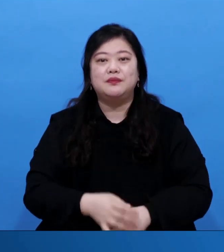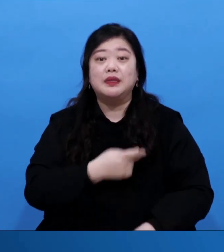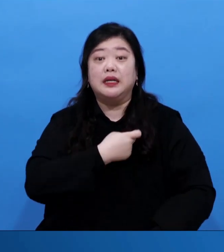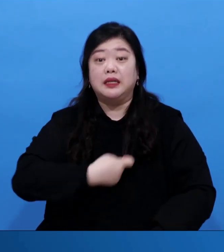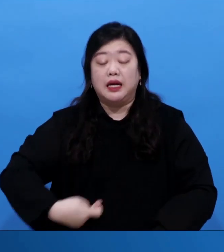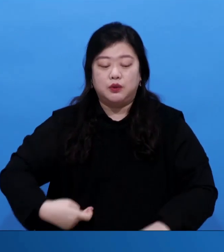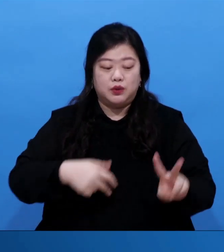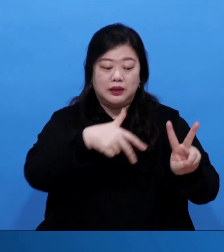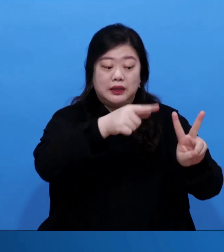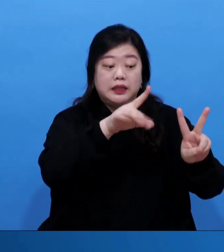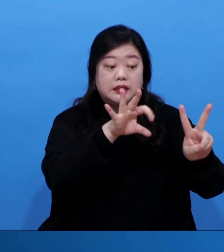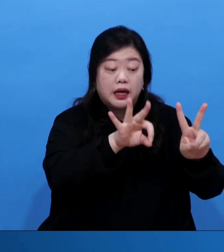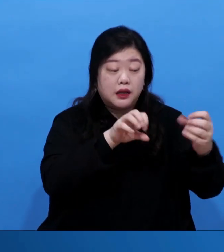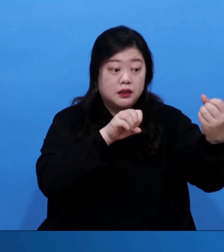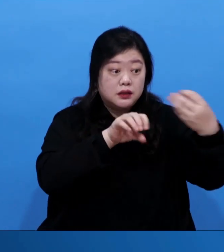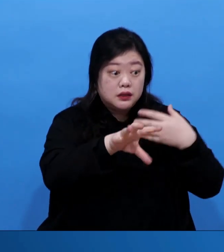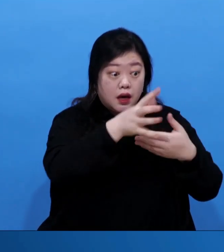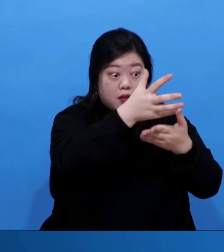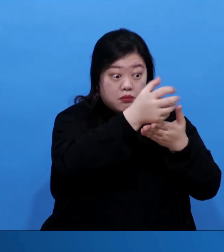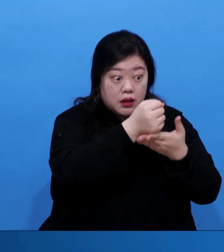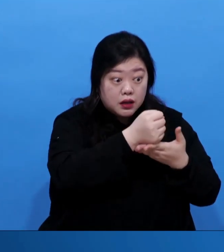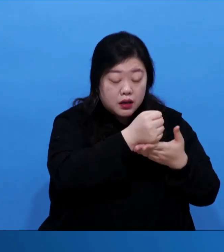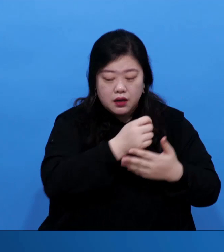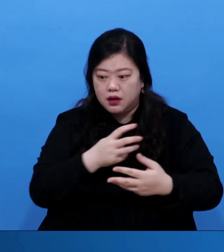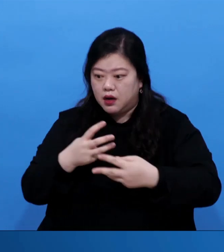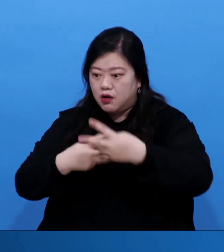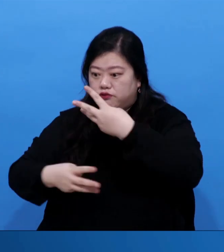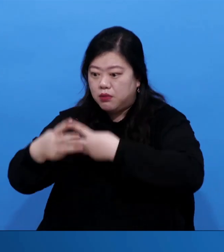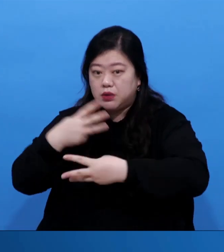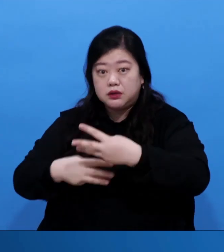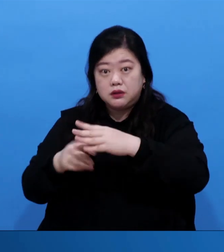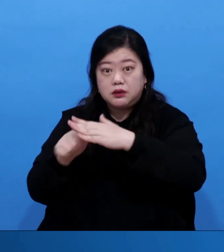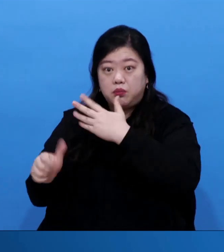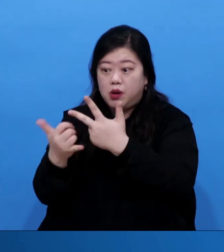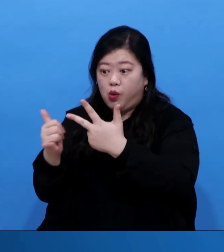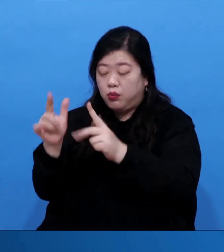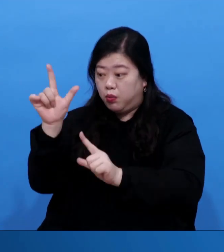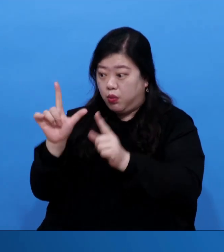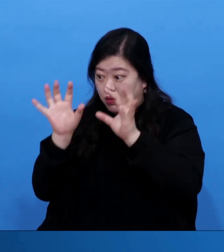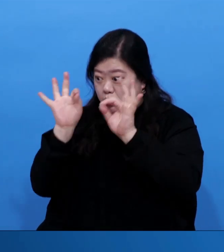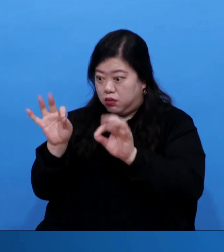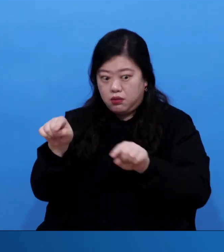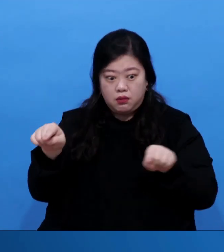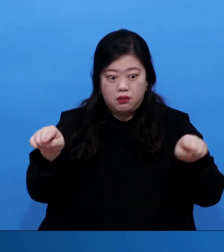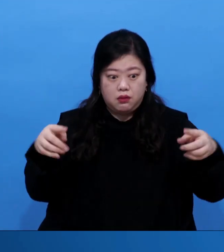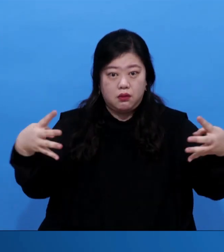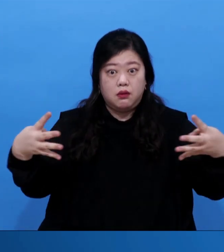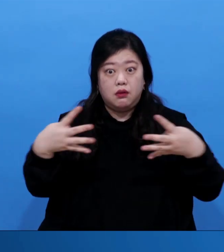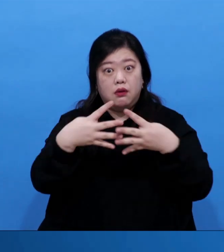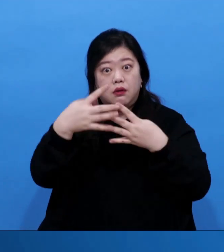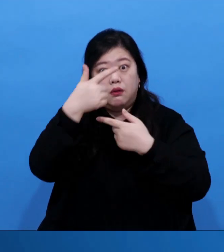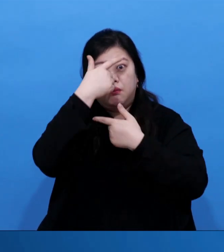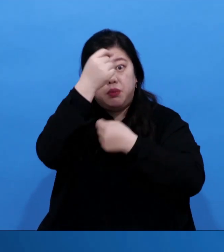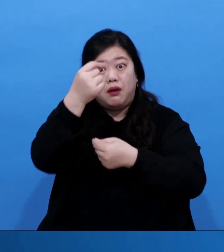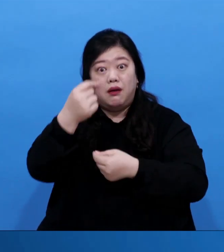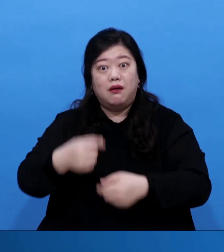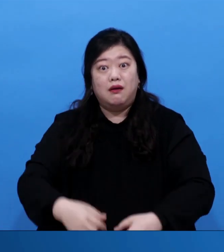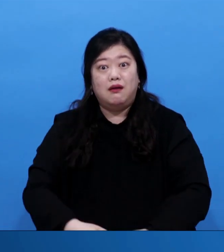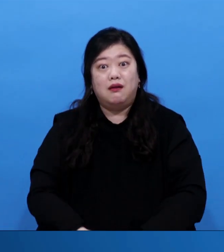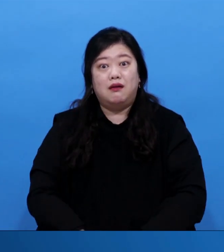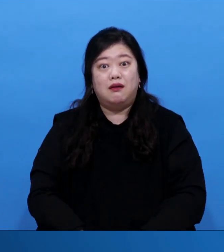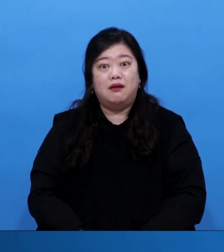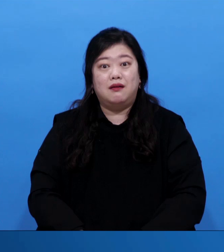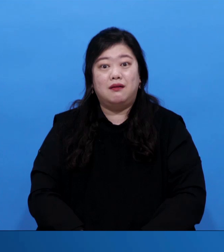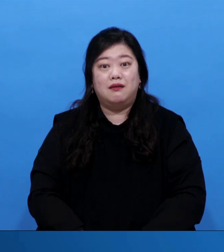이 응답이에요. And the answer of only the seven remnants received was the answer that came upon Acts chapter 2. 여러분